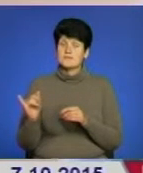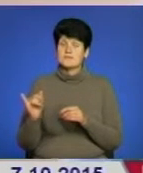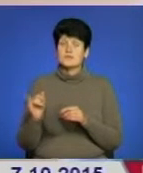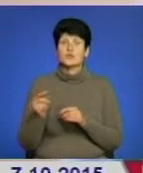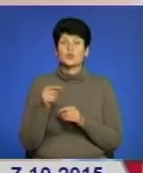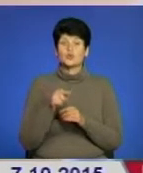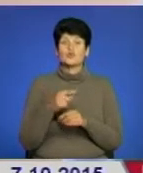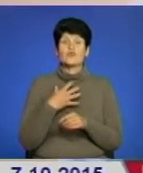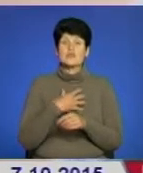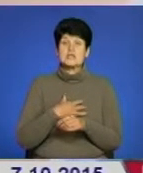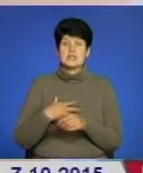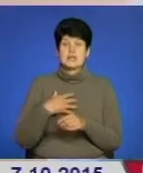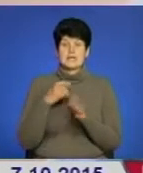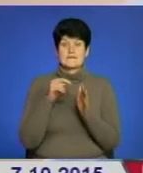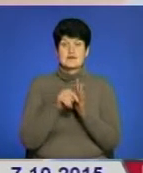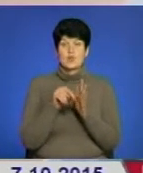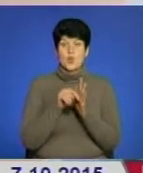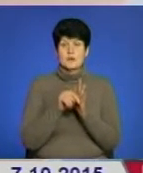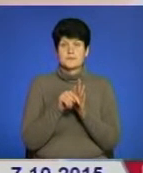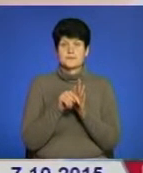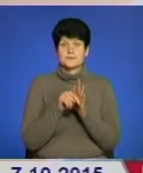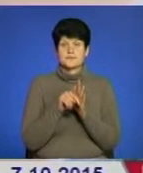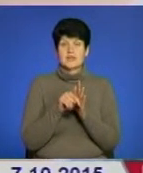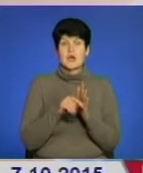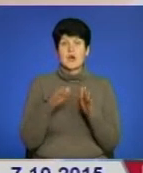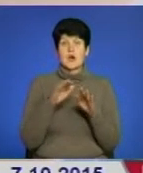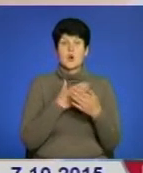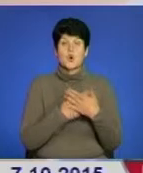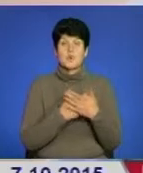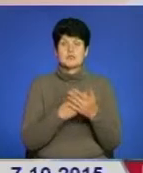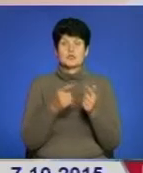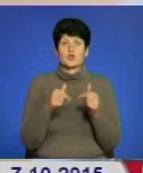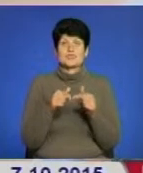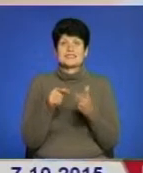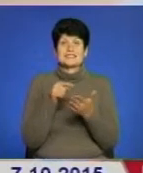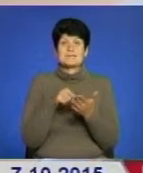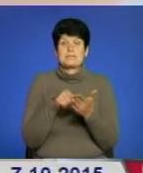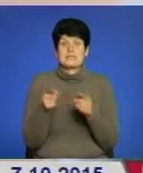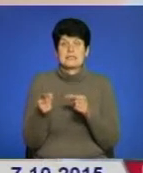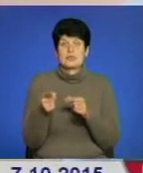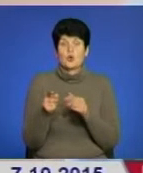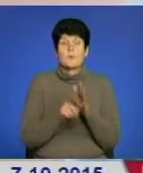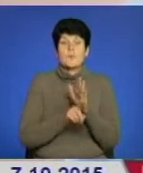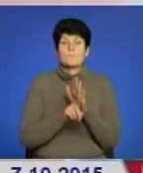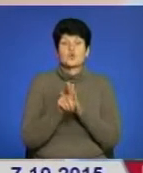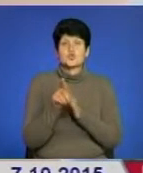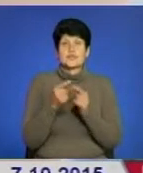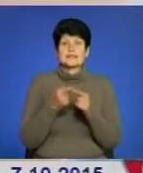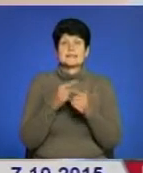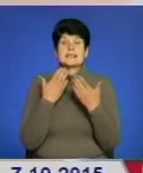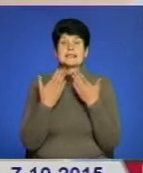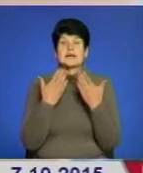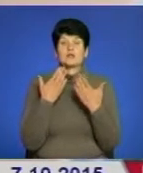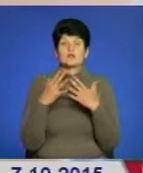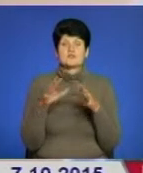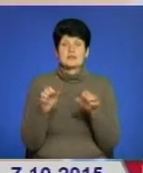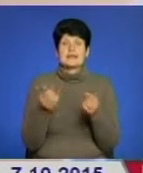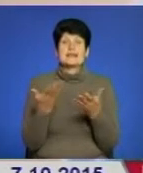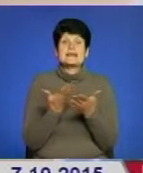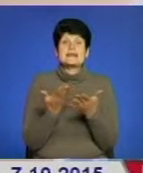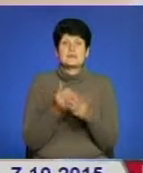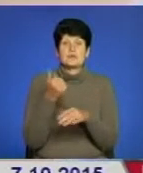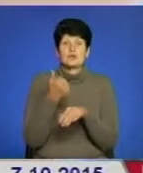тут важлива роль громадських організацій міста Тернополя, почати цей діалог з владою, які пріоритети